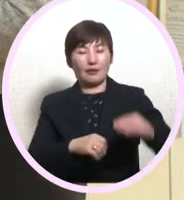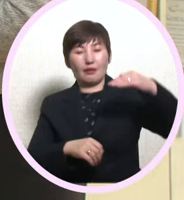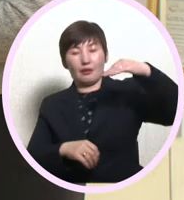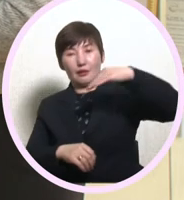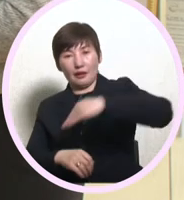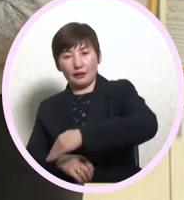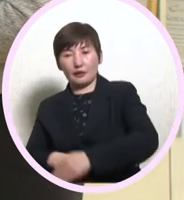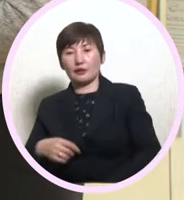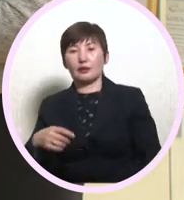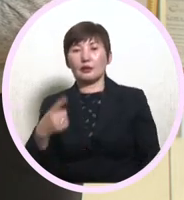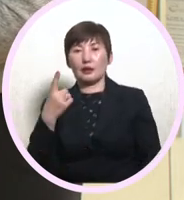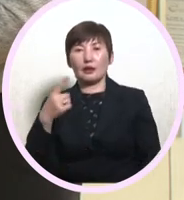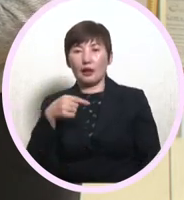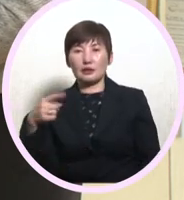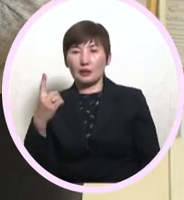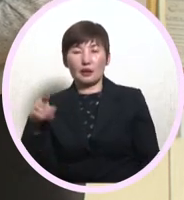адил